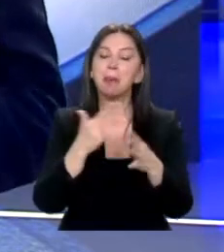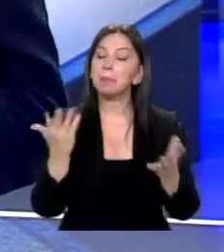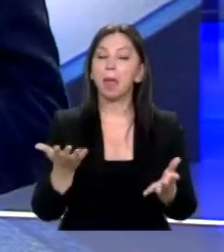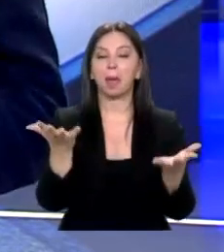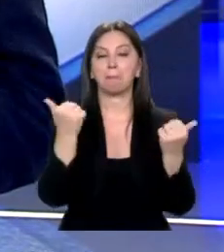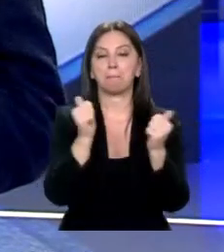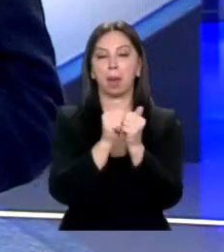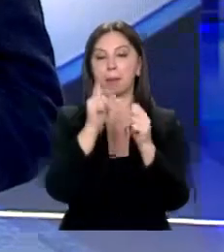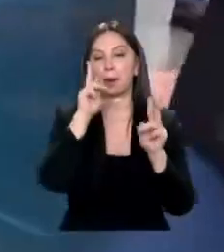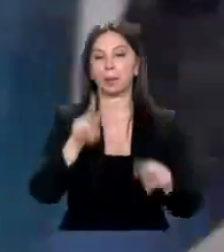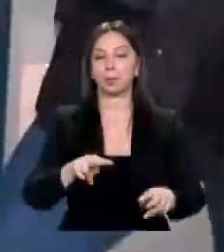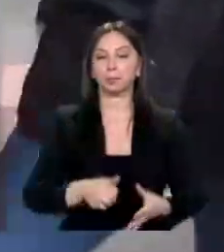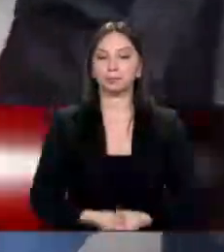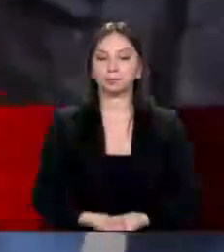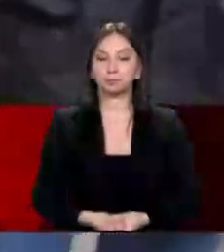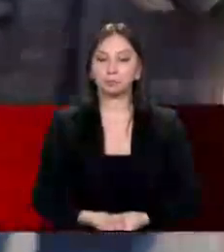birlikte